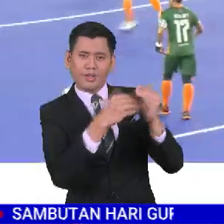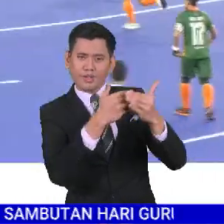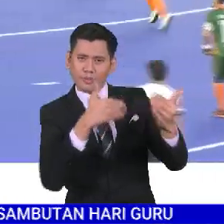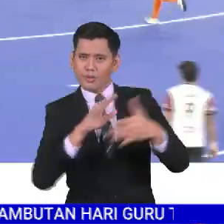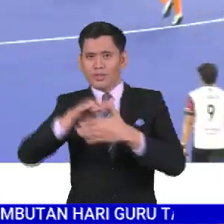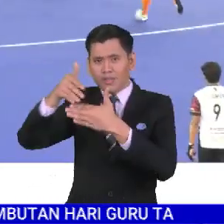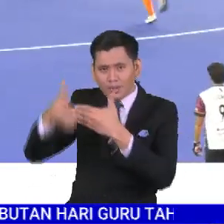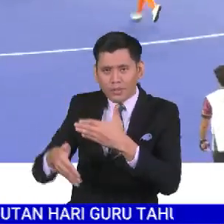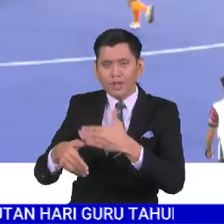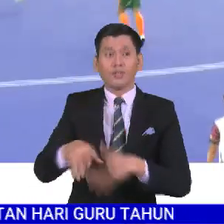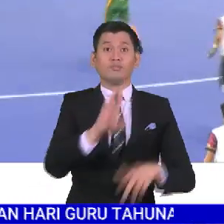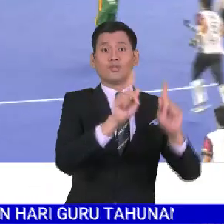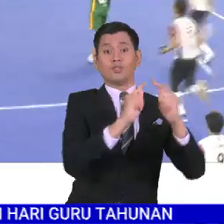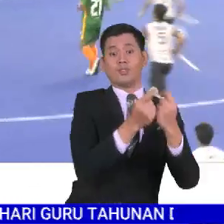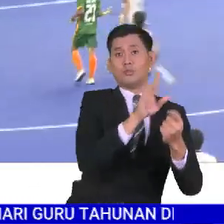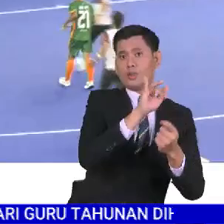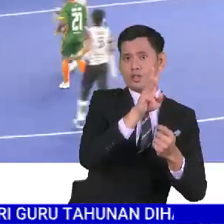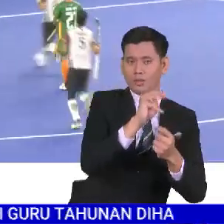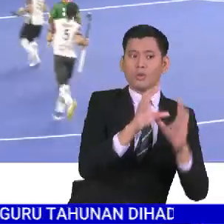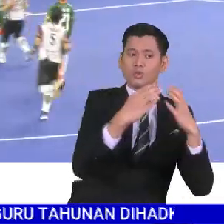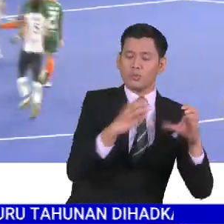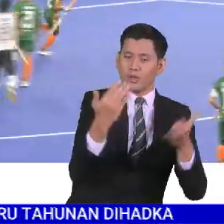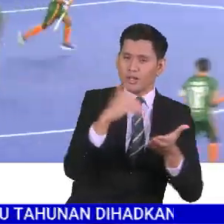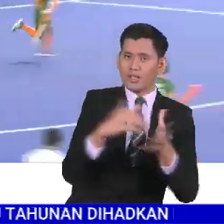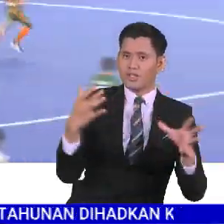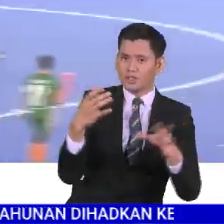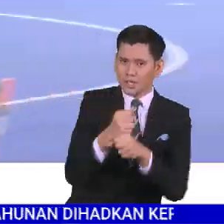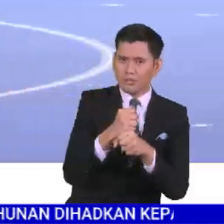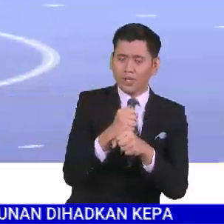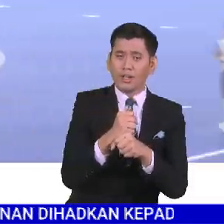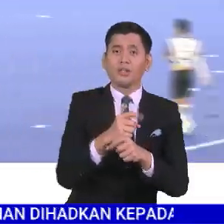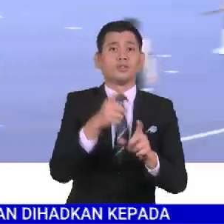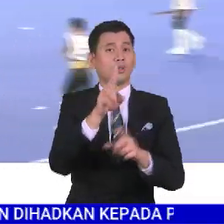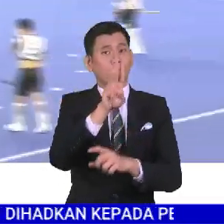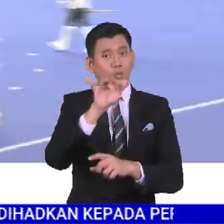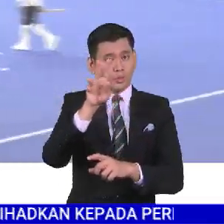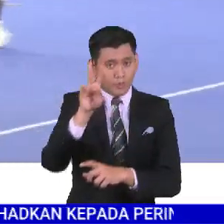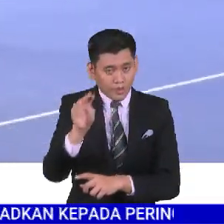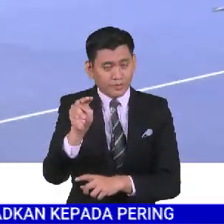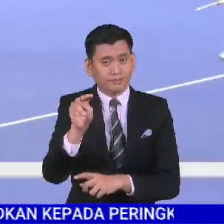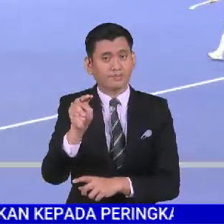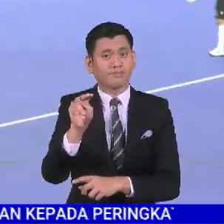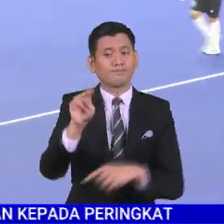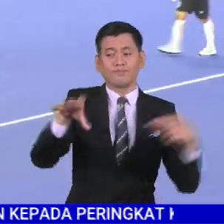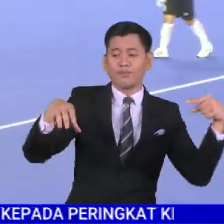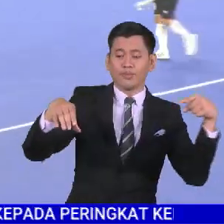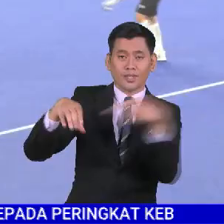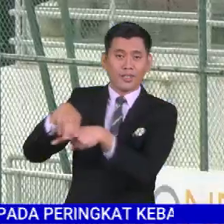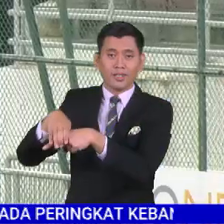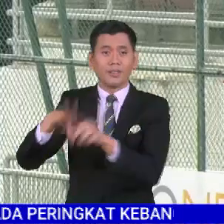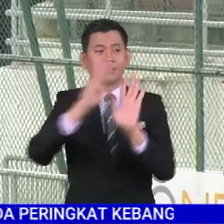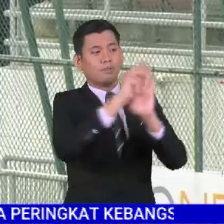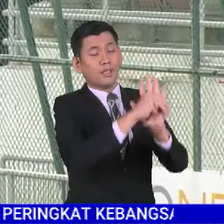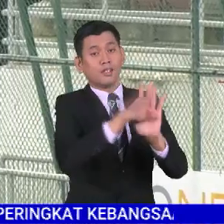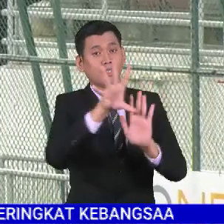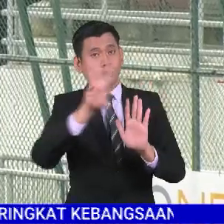tamat. UiTM HAKPT pula berjaya merapatkan jurang menerusi Wan Haziq Hishamuddin Wan Amir Rusman pada minit